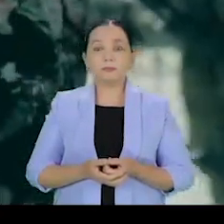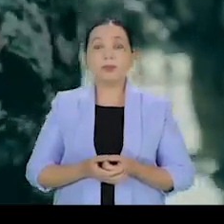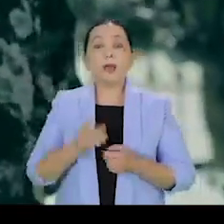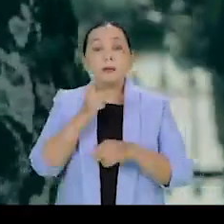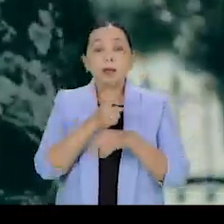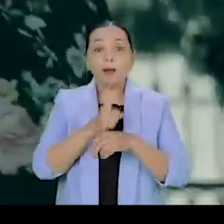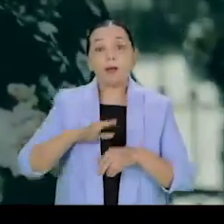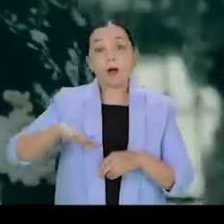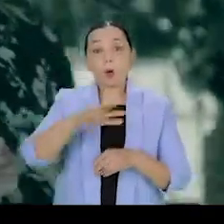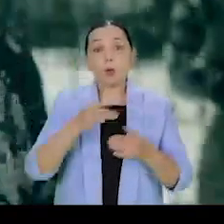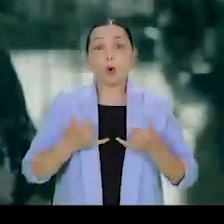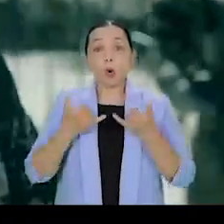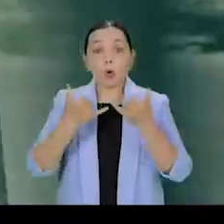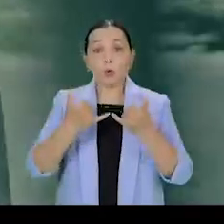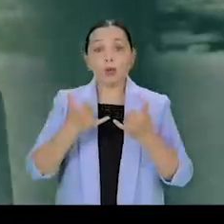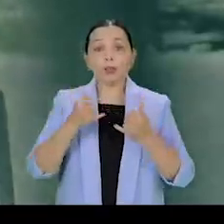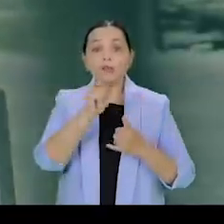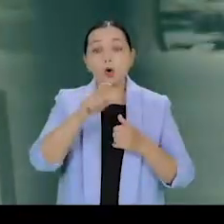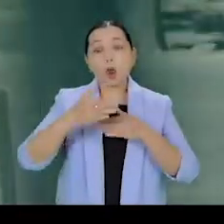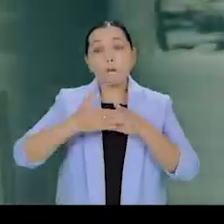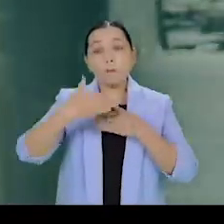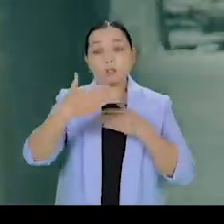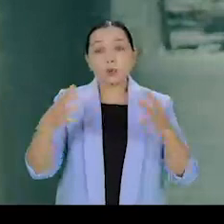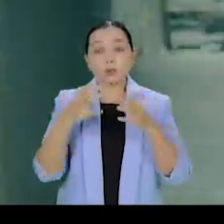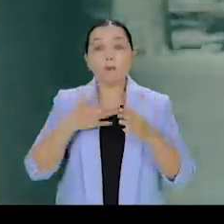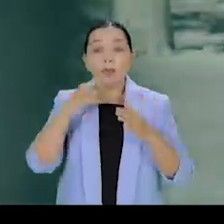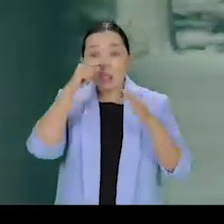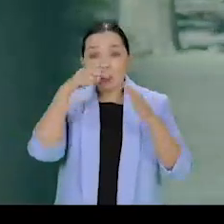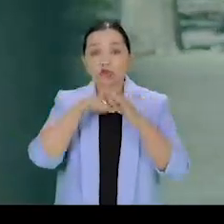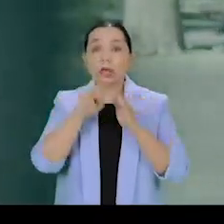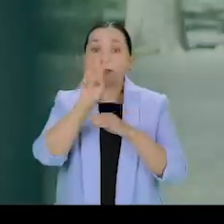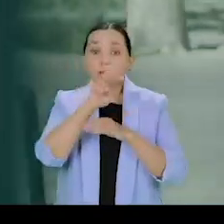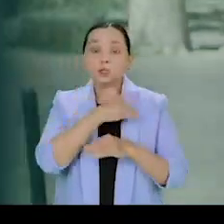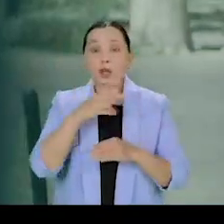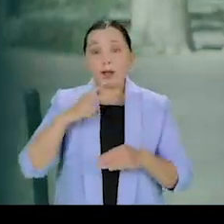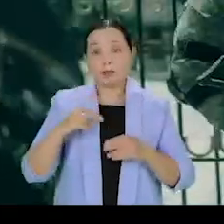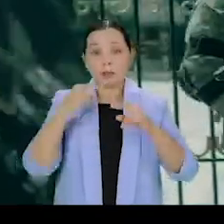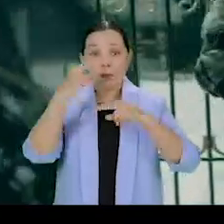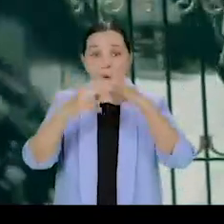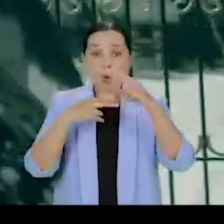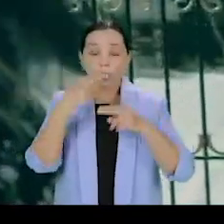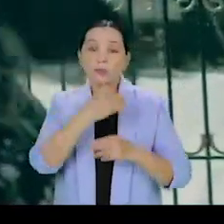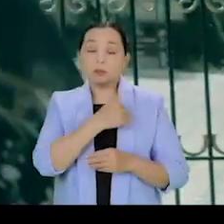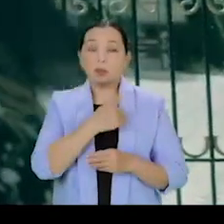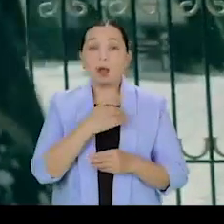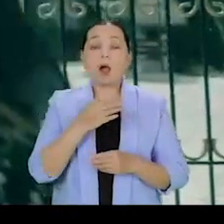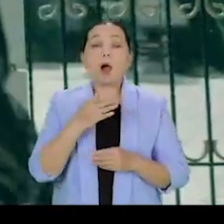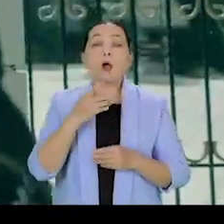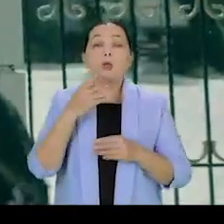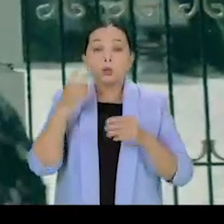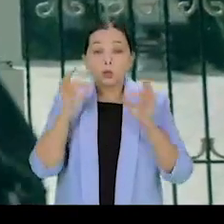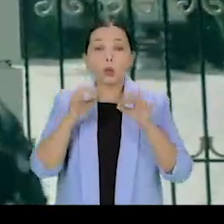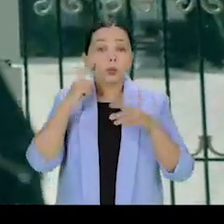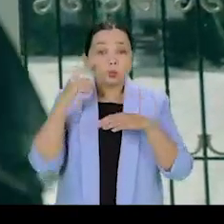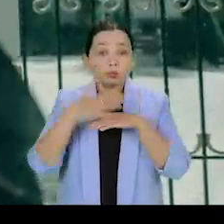Taqiqlangan hudud, hurmatli fuqaro, masofani saqlang. Men ichkariga kirishim kerak. Qizimni ko'rmasam bo'lmaydi. Olajon, to'g'ri tushuning.